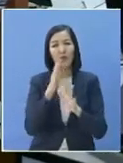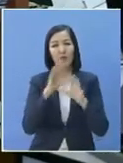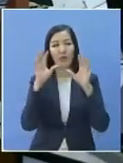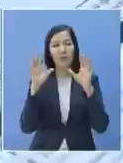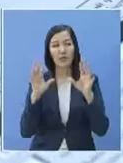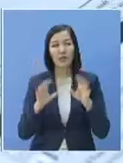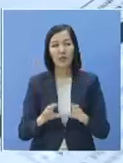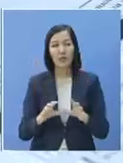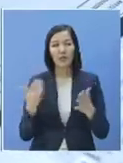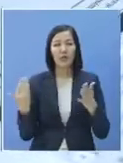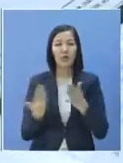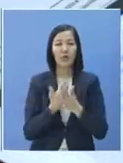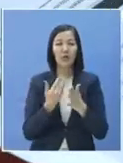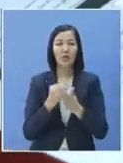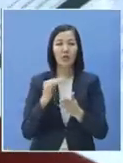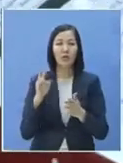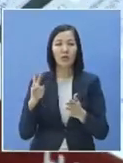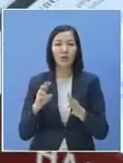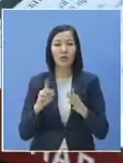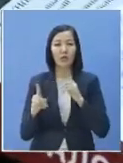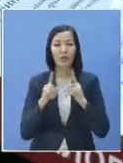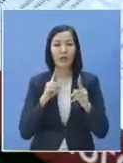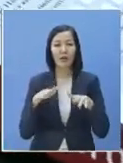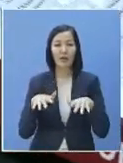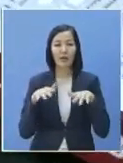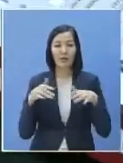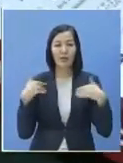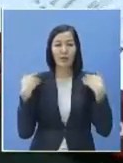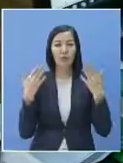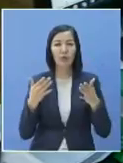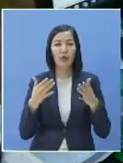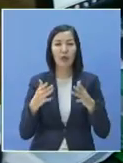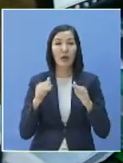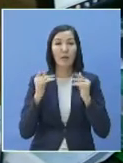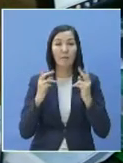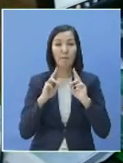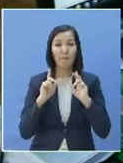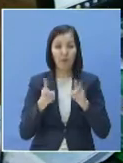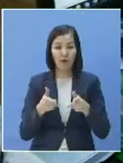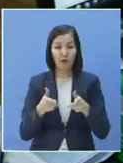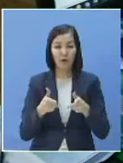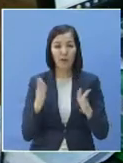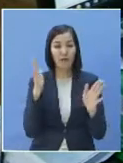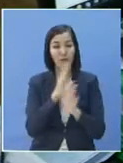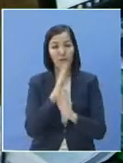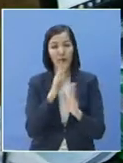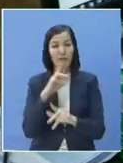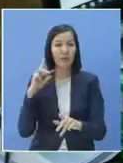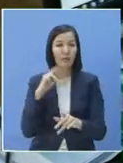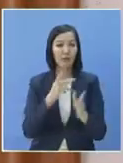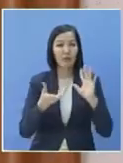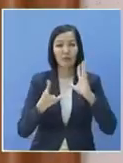жаңа жобасы осы жылдың 90 айында парламентке ұсынылмақ. Мәжіліс мақұлдаған жағдайда қоршаған ортаға келтірілген зиян